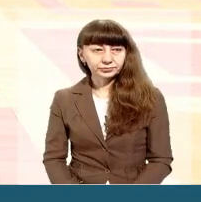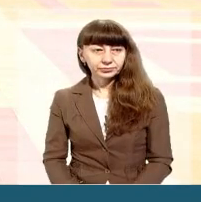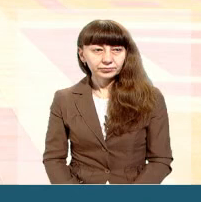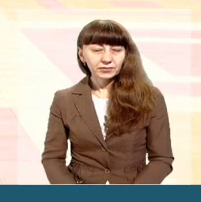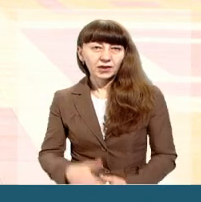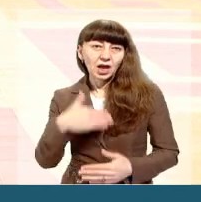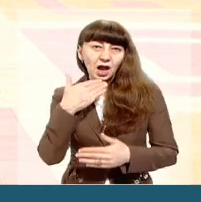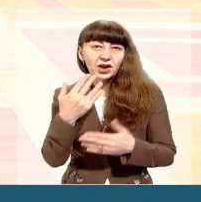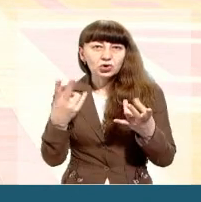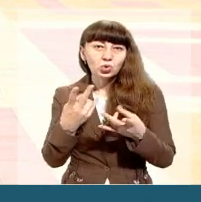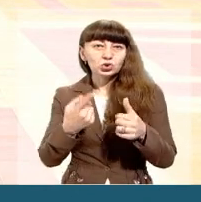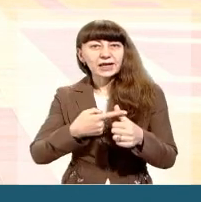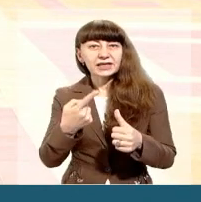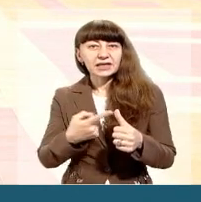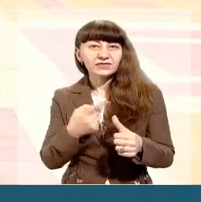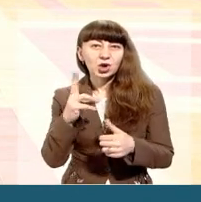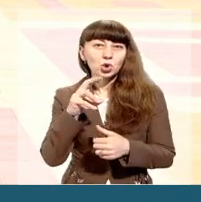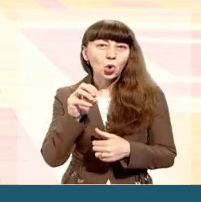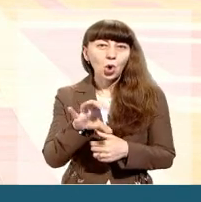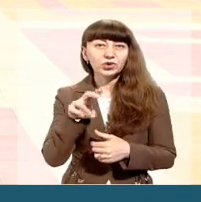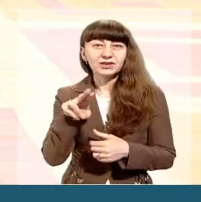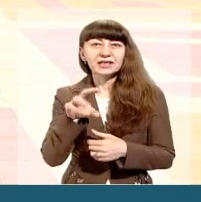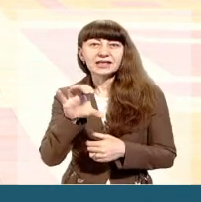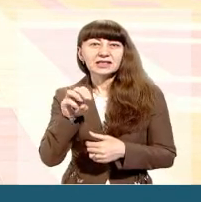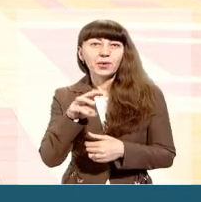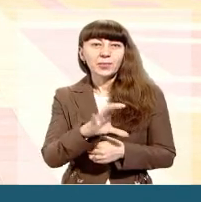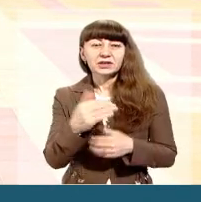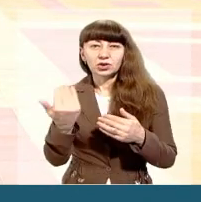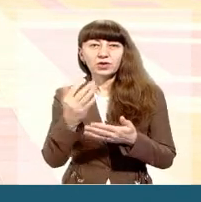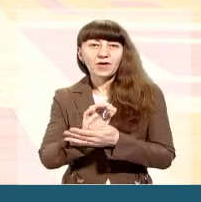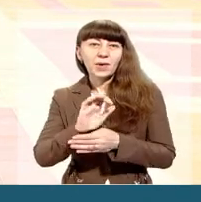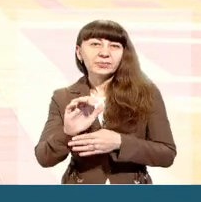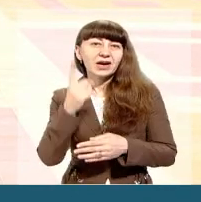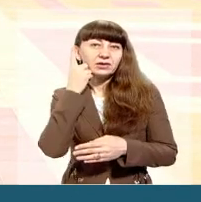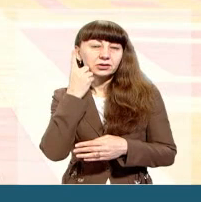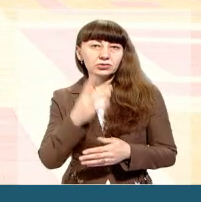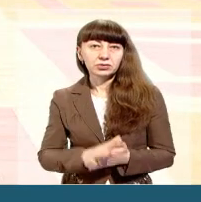и предлагают подтвердить код, поступивший на телефон.